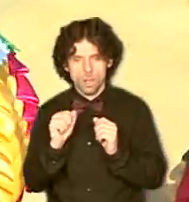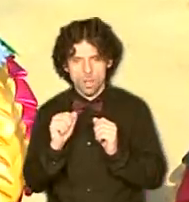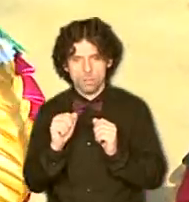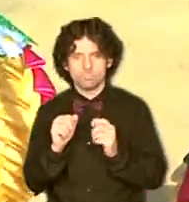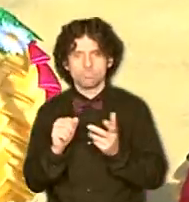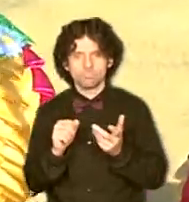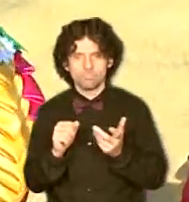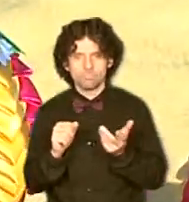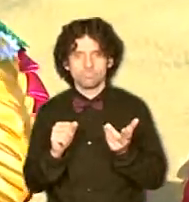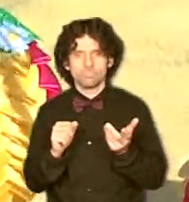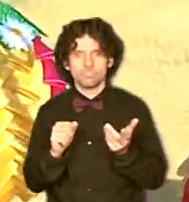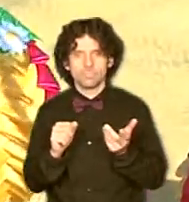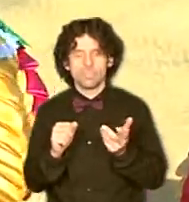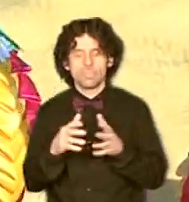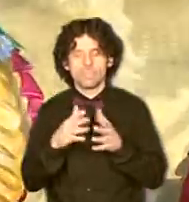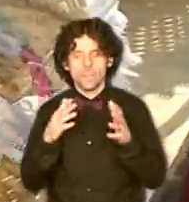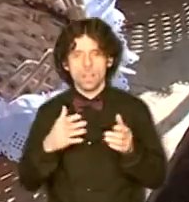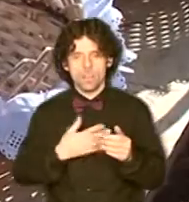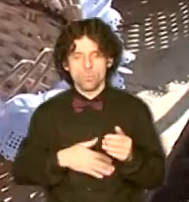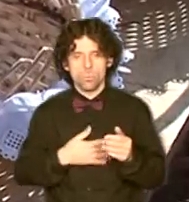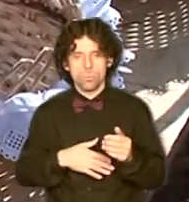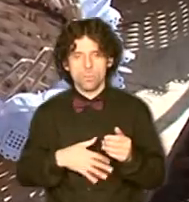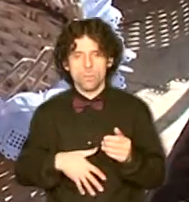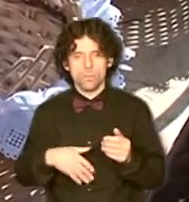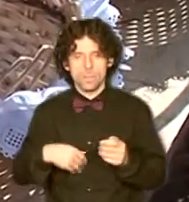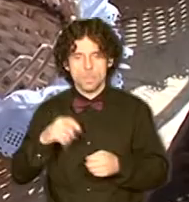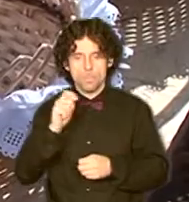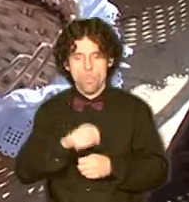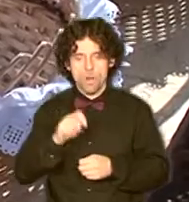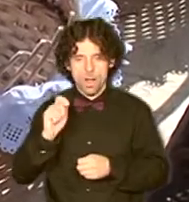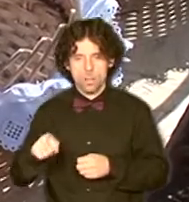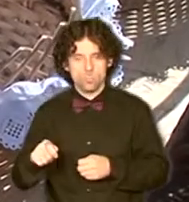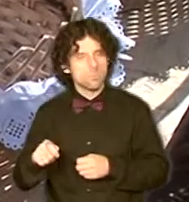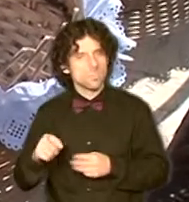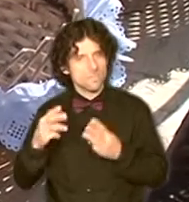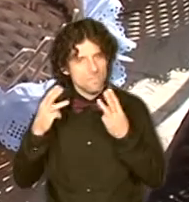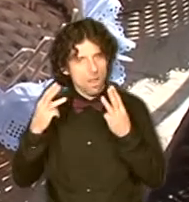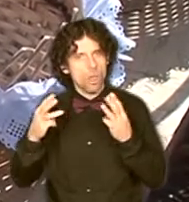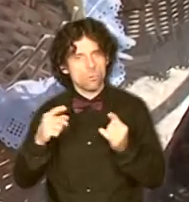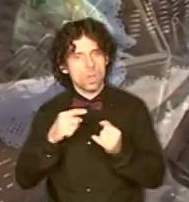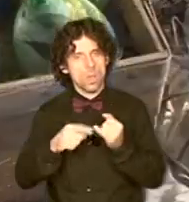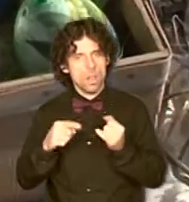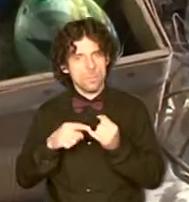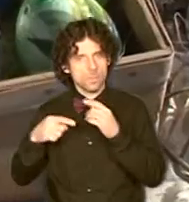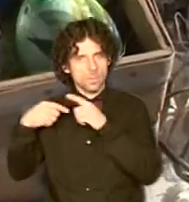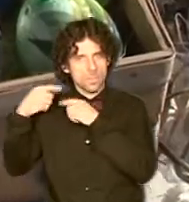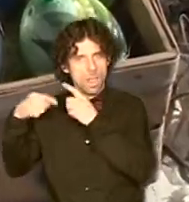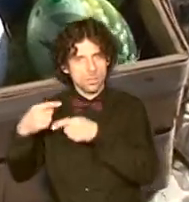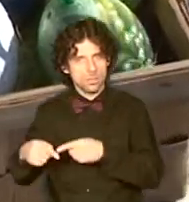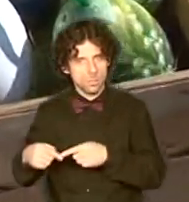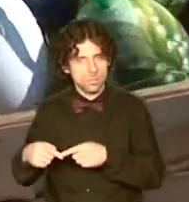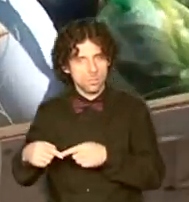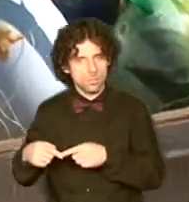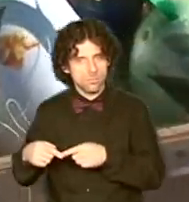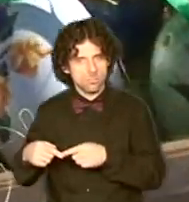jej w tradycyjnej święconce. Wielka sobota, święcenie pokarmów, bardzo ważny element tradycji